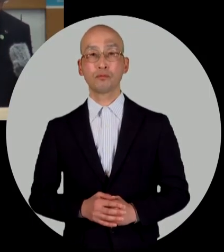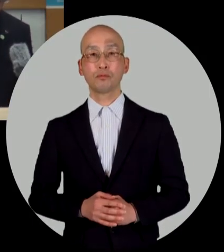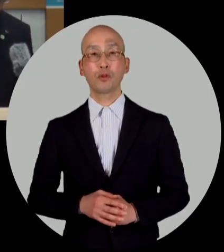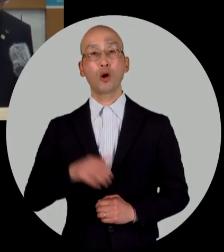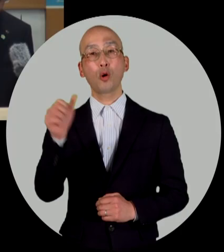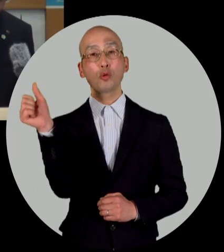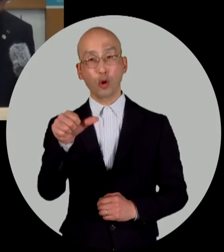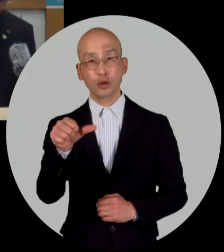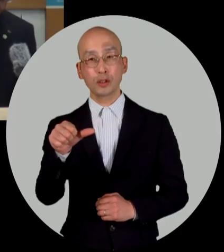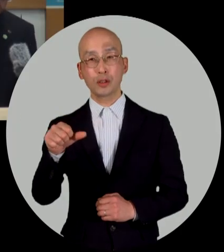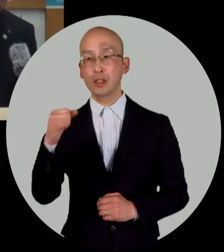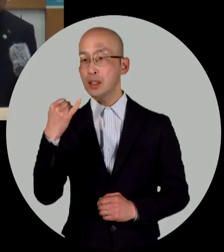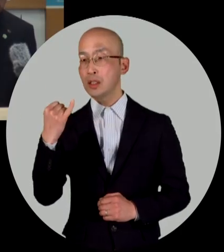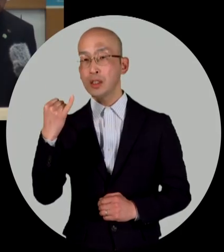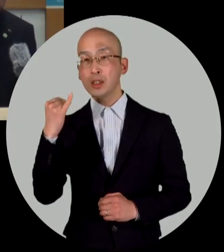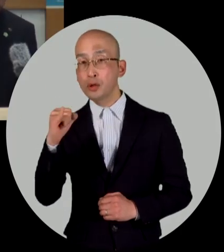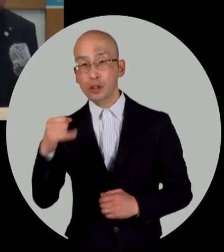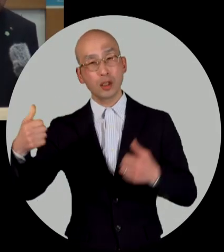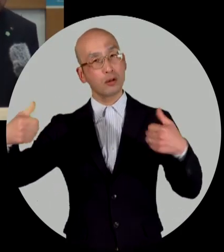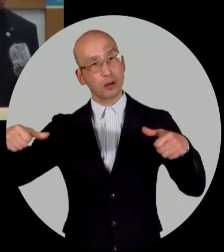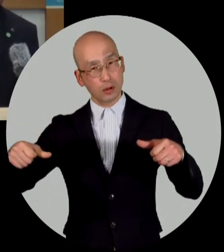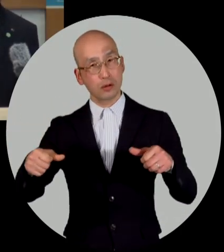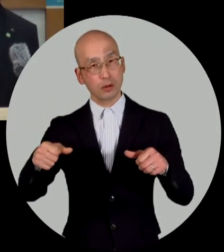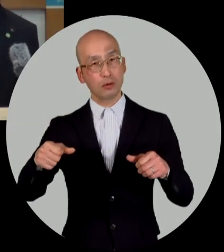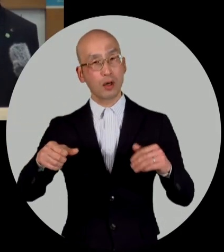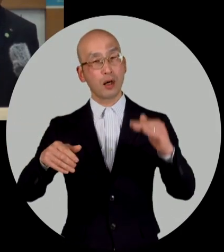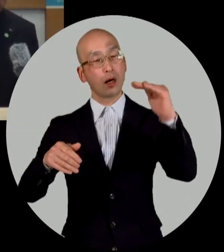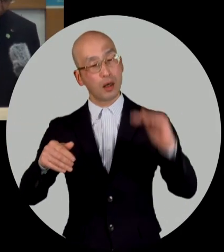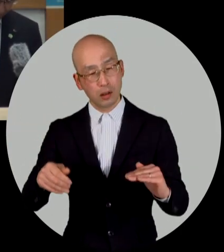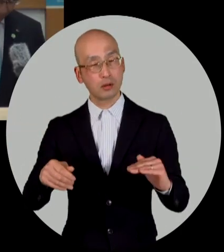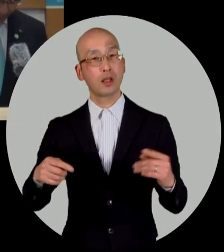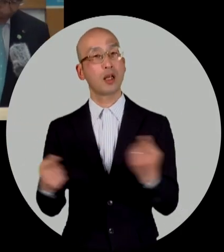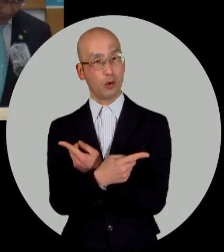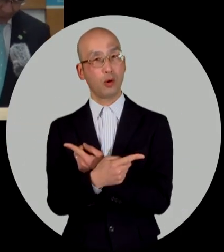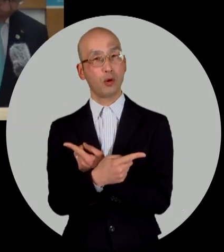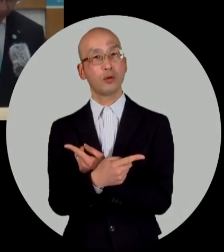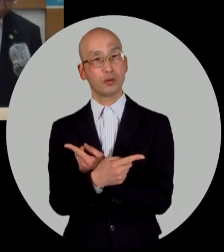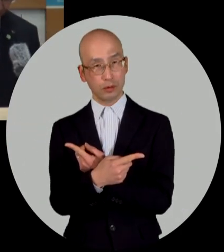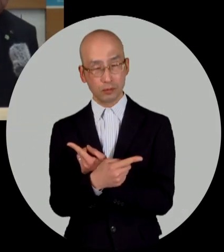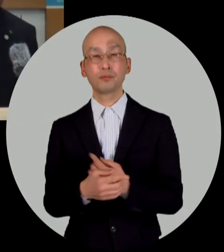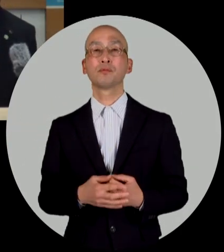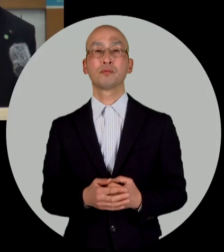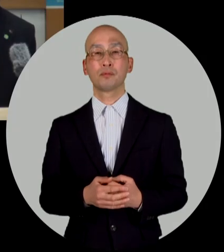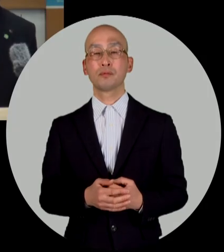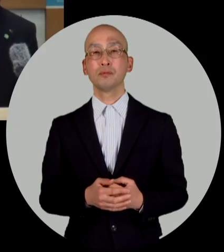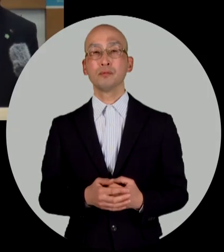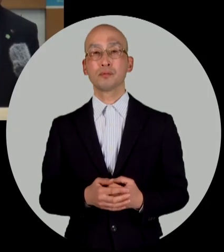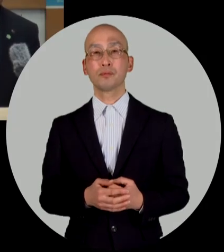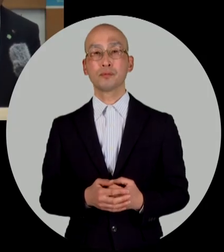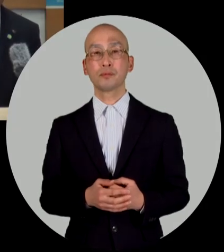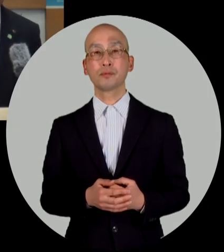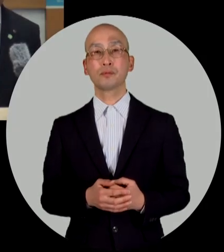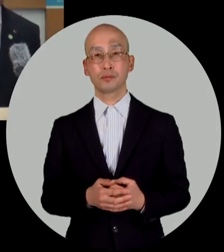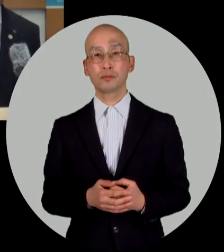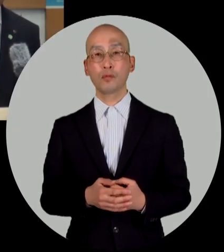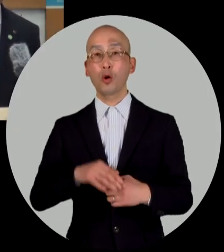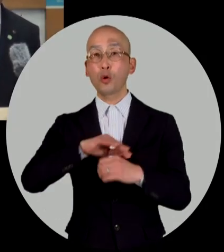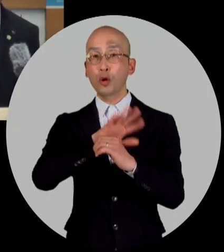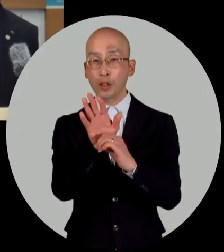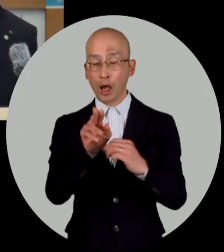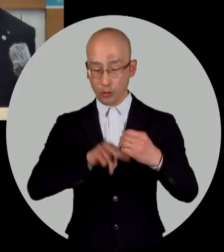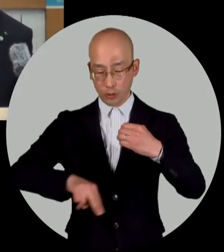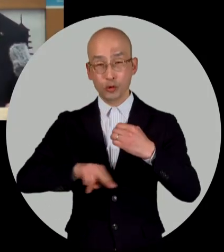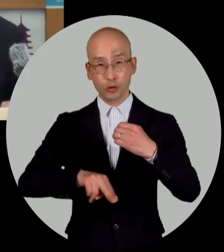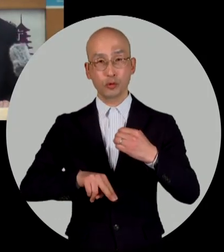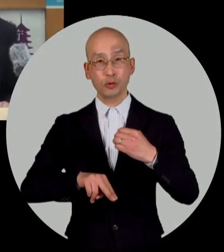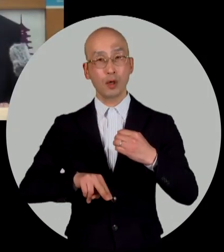更というのは非常に大きな節目を迎えるということでございます。ただコロナウイルスというのはまだ引き続き